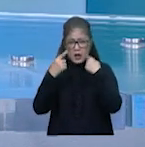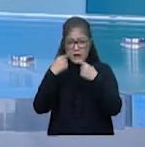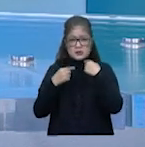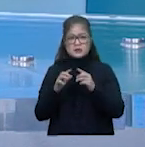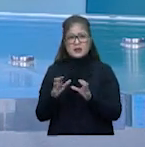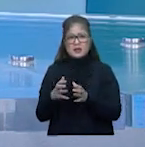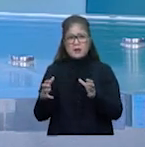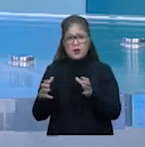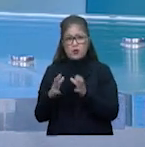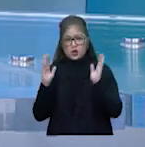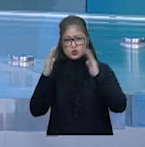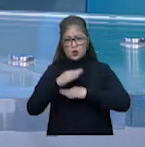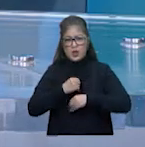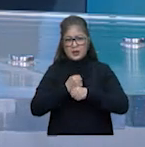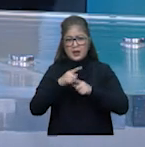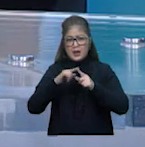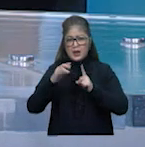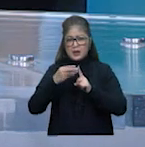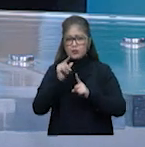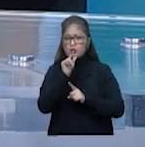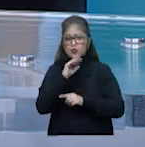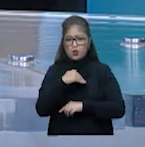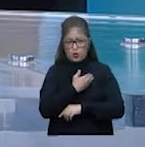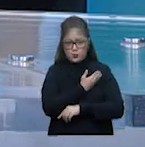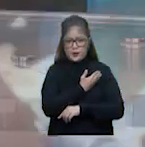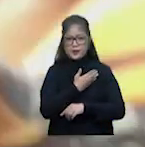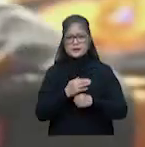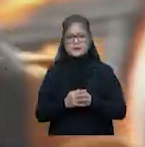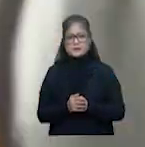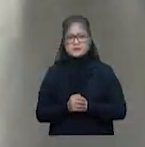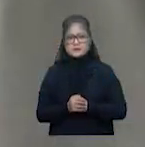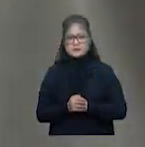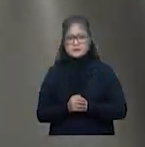gabungan menggelar salat gaib mendoakan para korban.